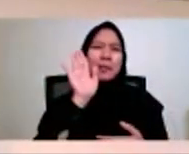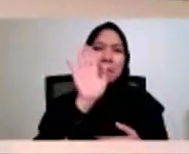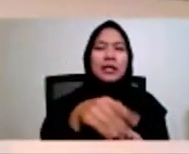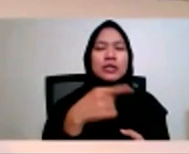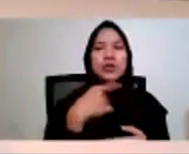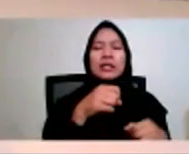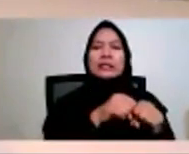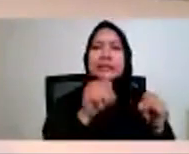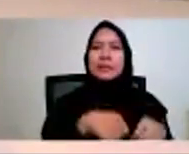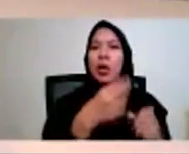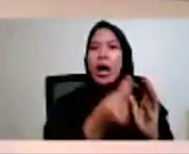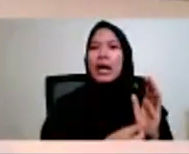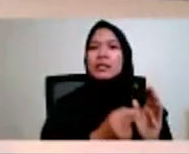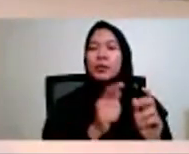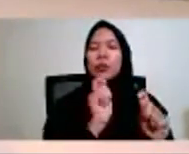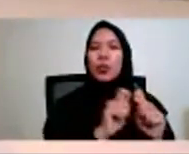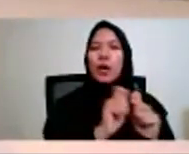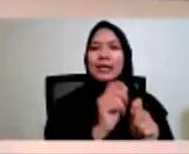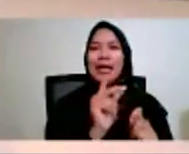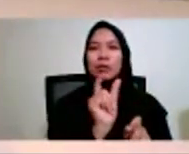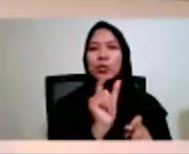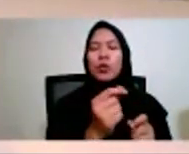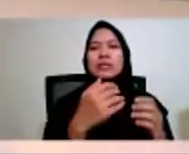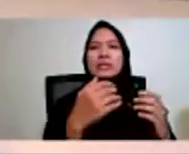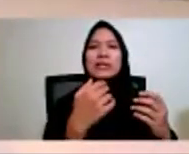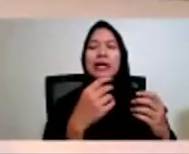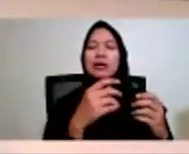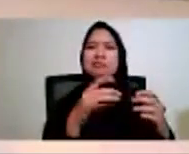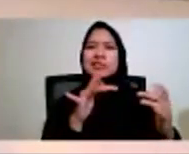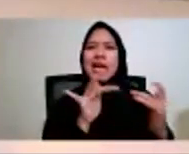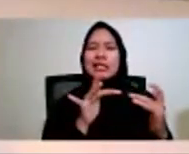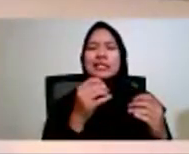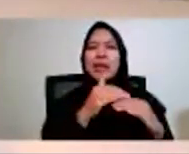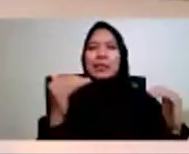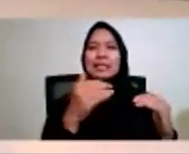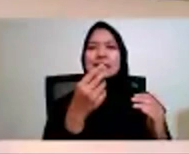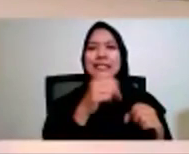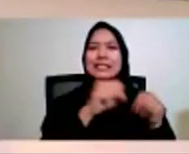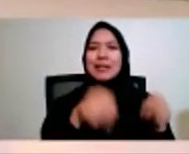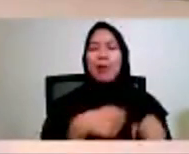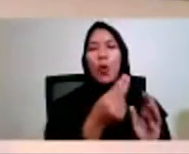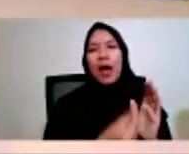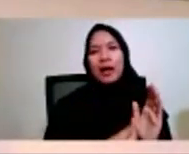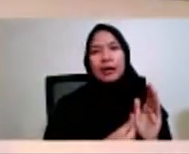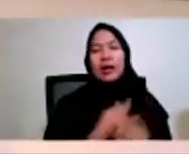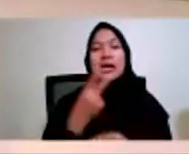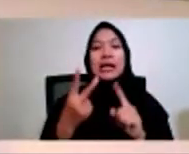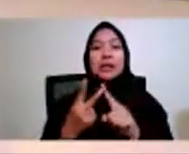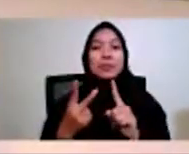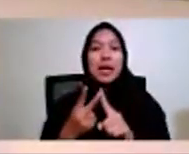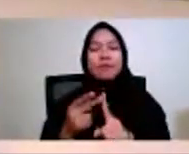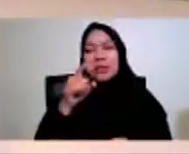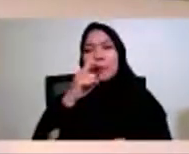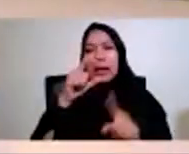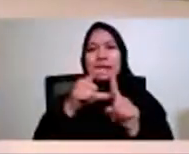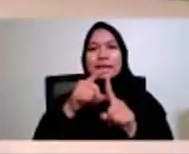keuangan sehingga dikeluarkan Eru jaring pengaman stabilitas sistem keuangan kemudian pertahanan yang kedua dari Pak